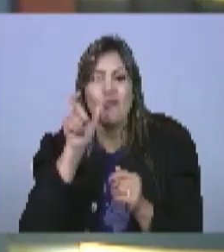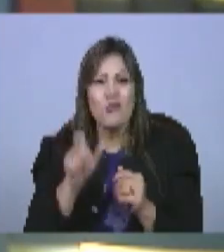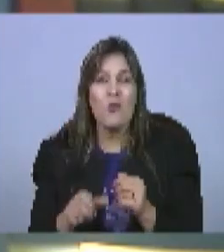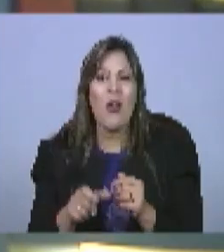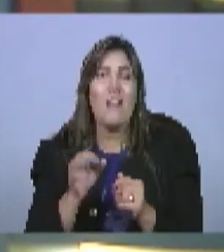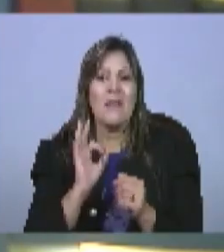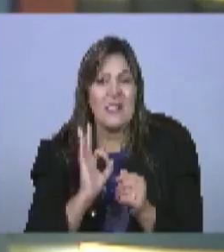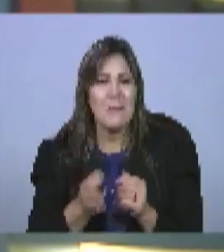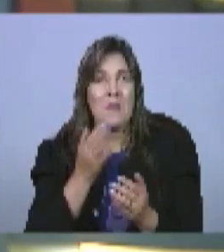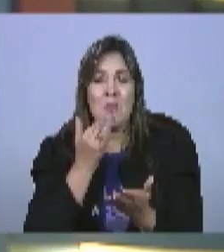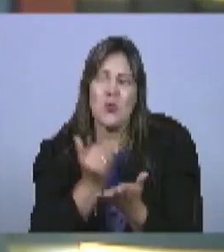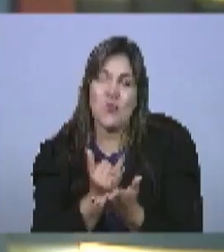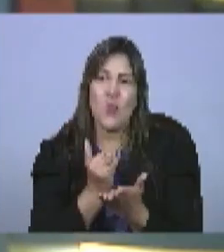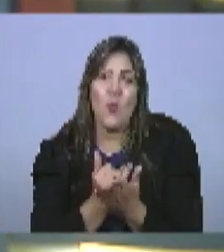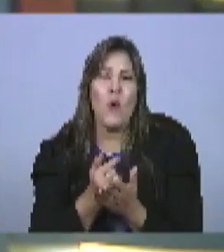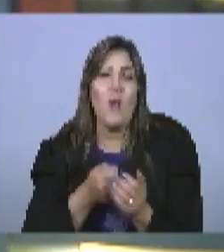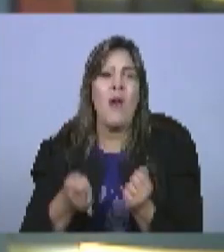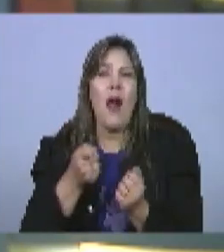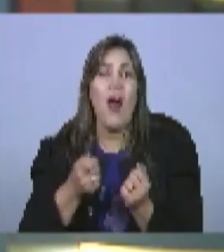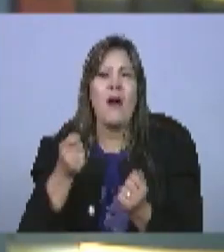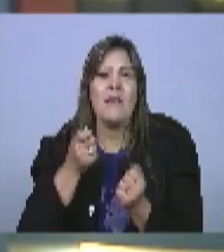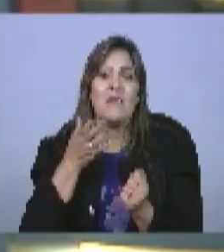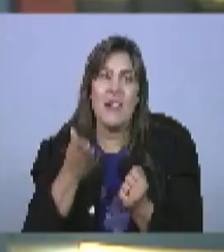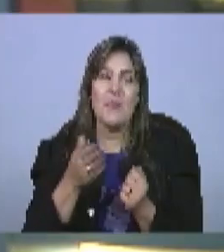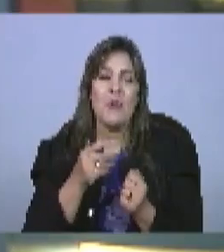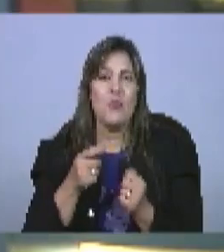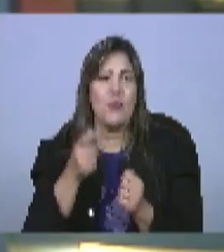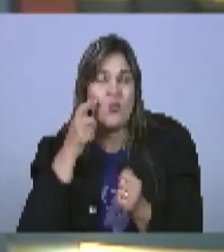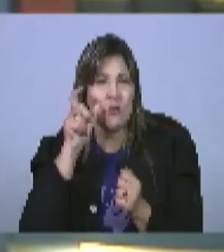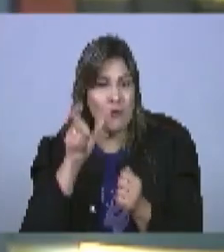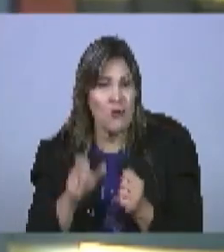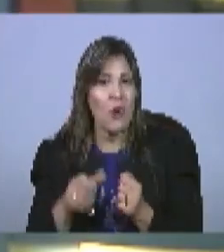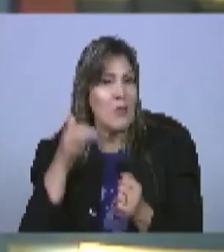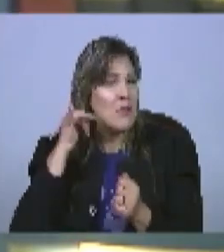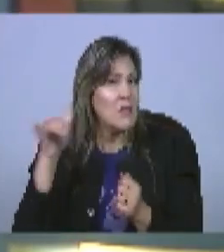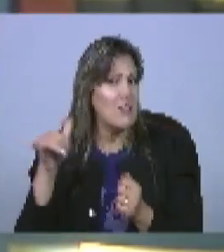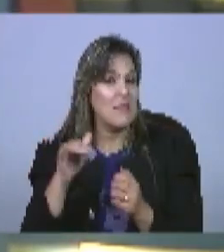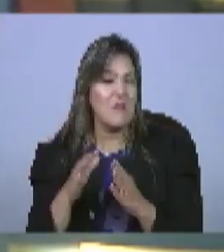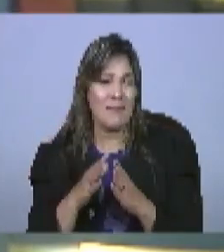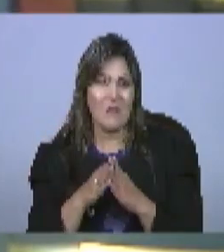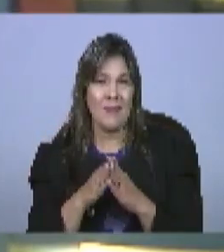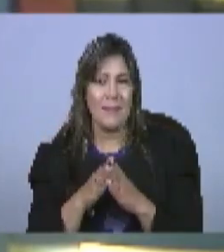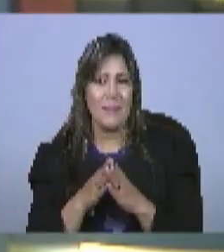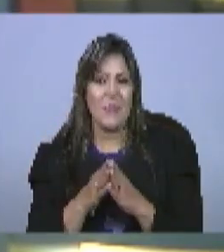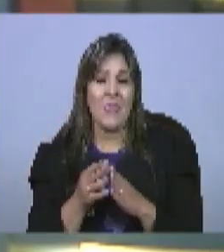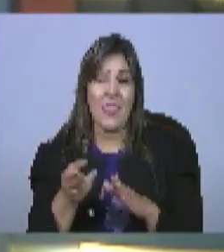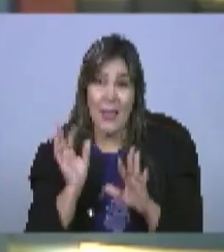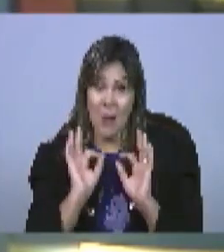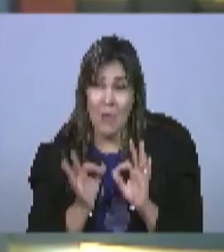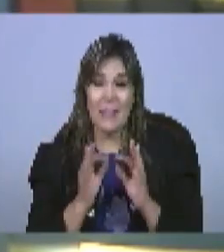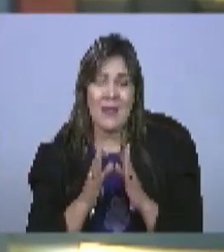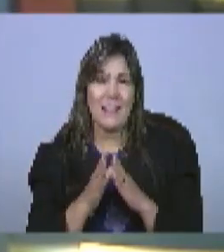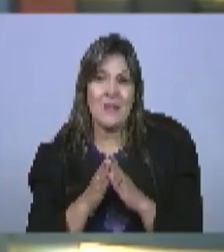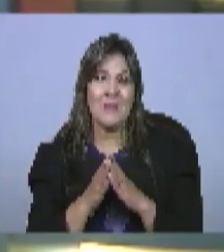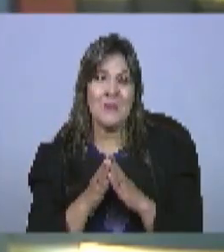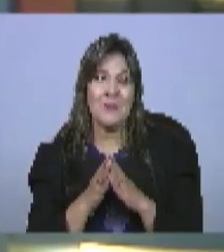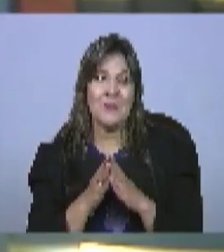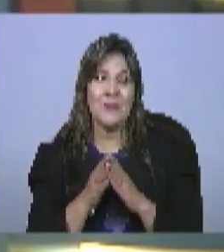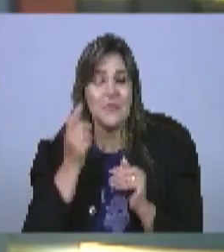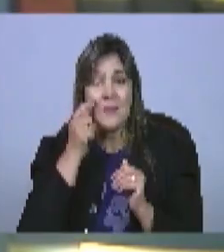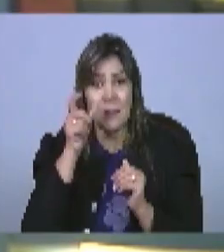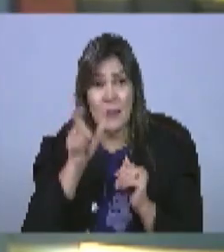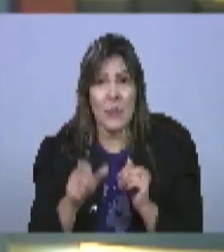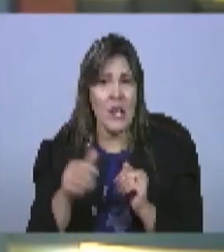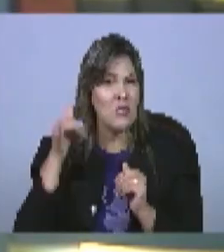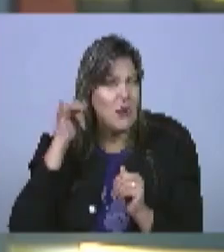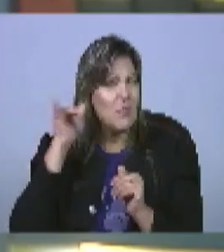ملتزمه او مسؤوله اكثر منه شخص مستهتر طبعا اا الشخص